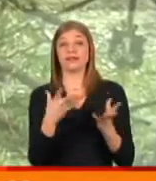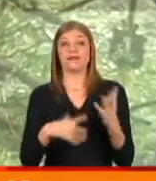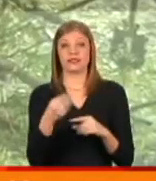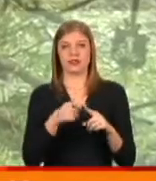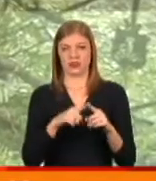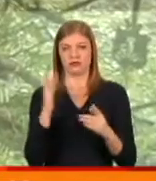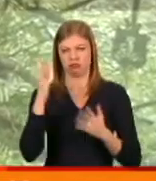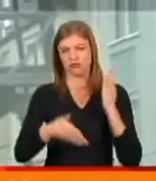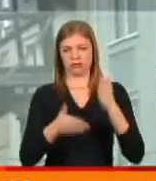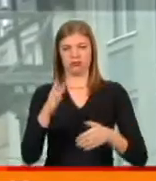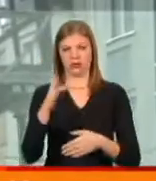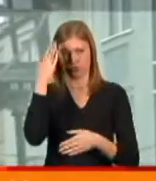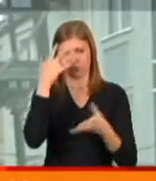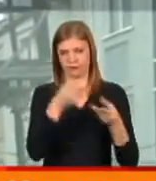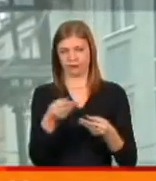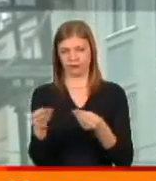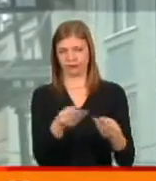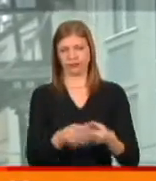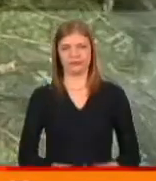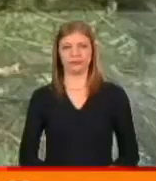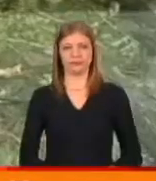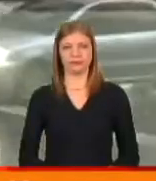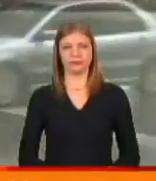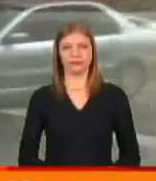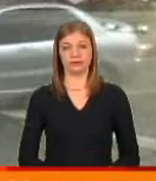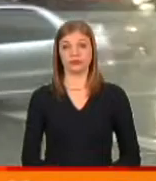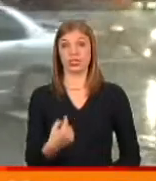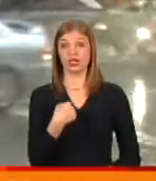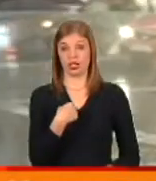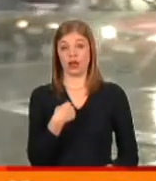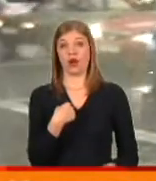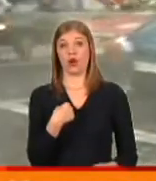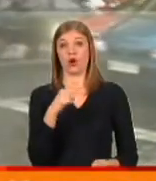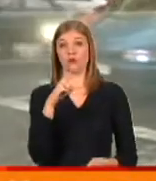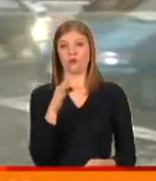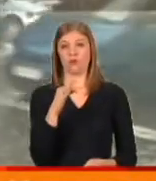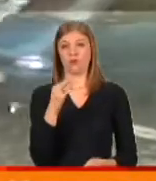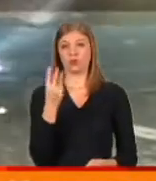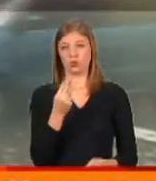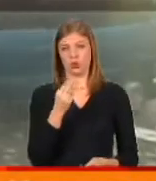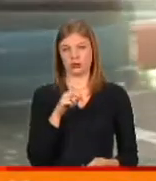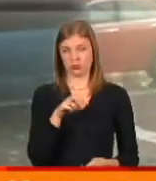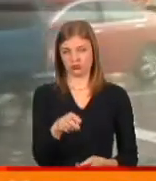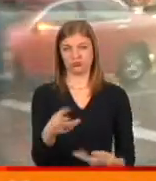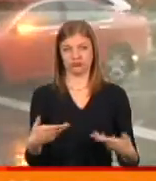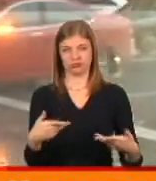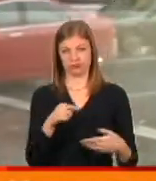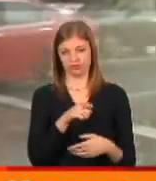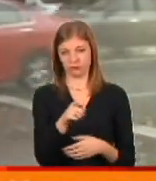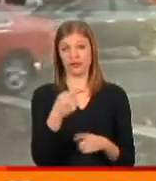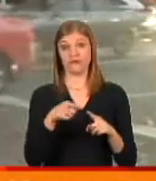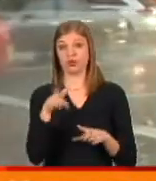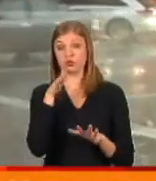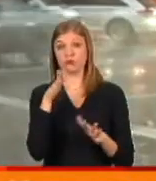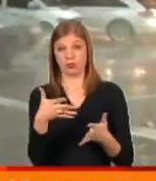це падало просто людям на голови. Я двигався по Троїцькій, пересікаю вулицю Рішельєвську. В